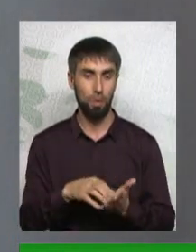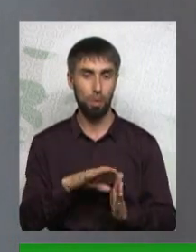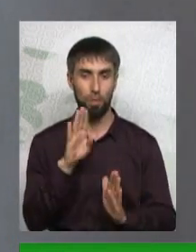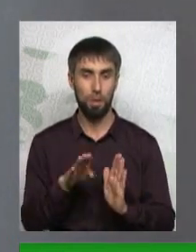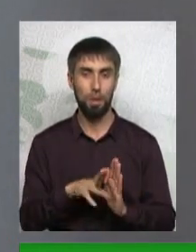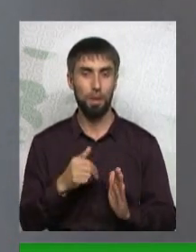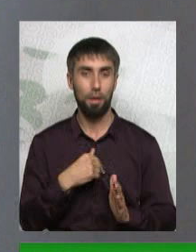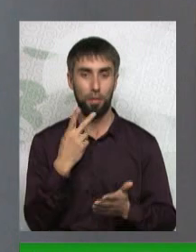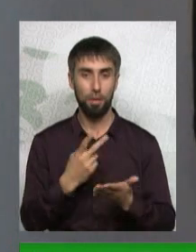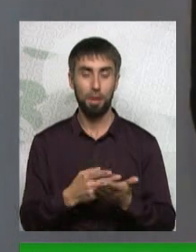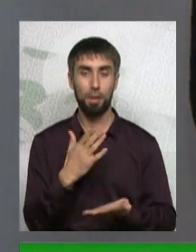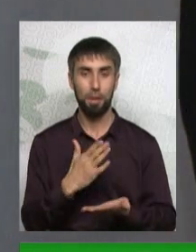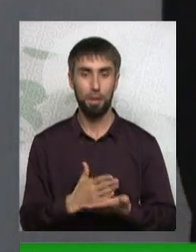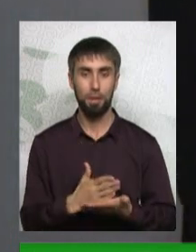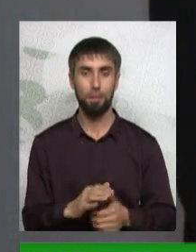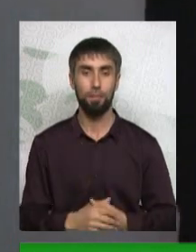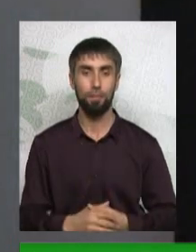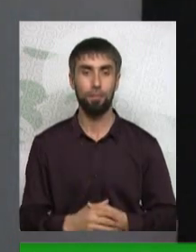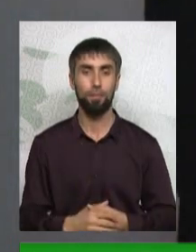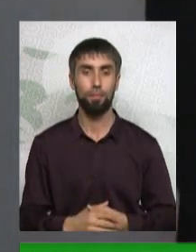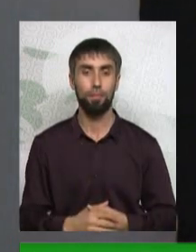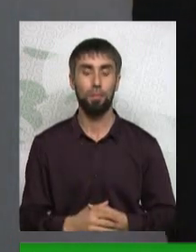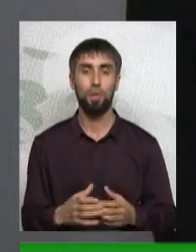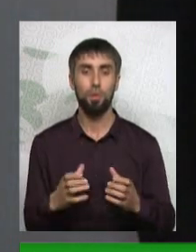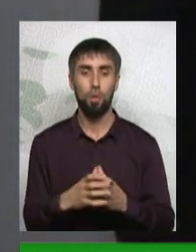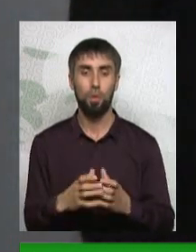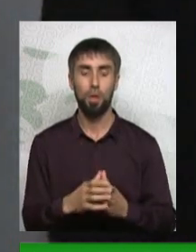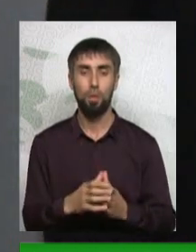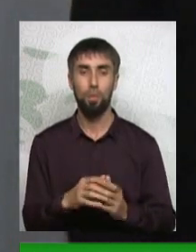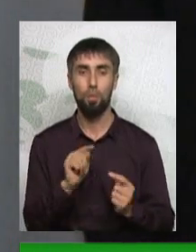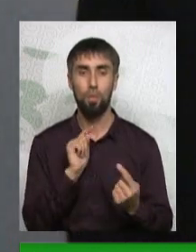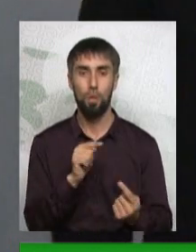как мы видим, присутствует цеста противопожарной защиты,